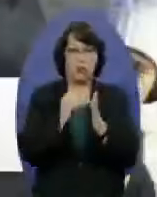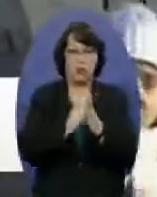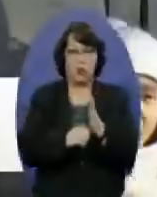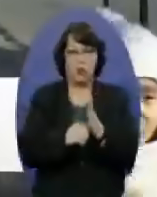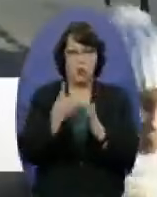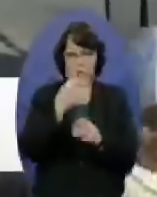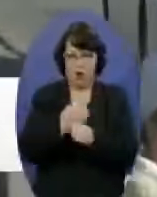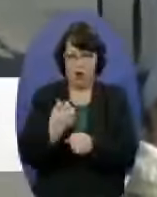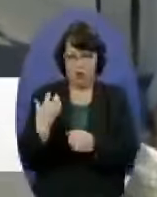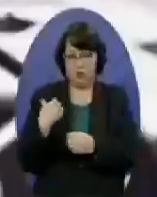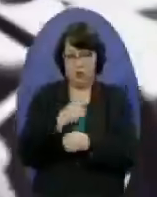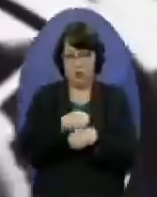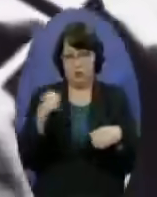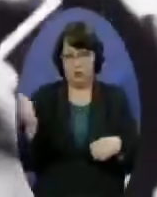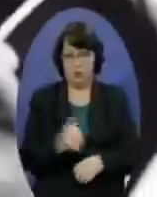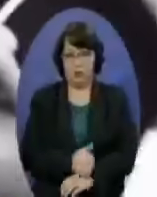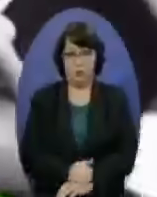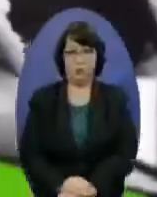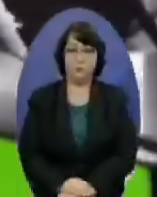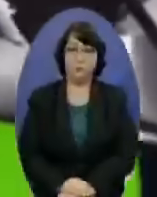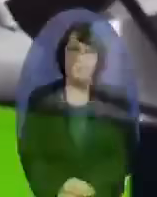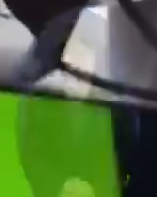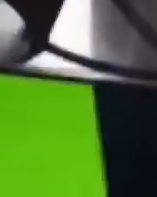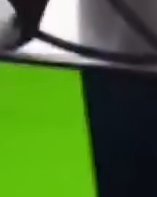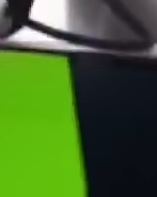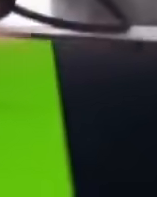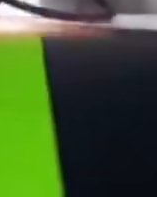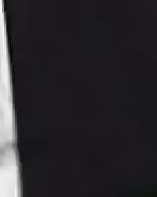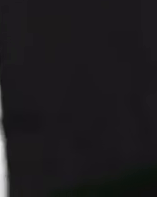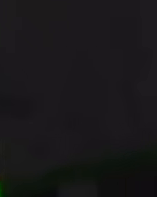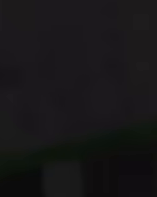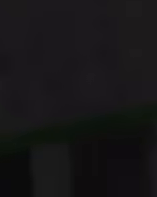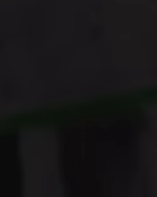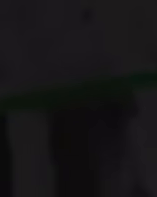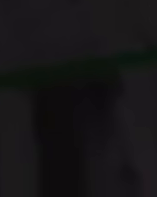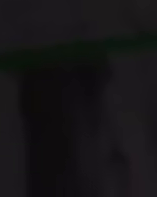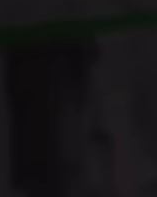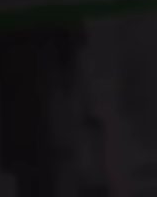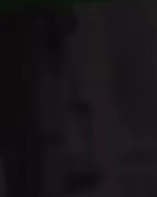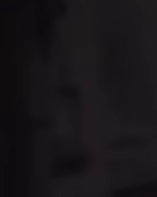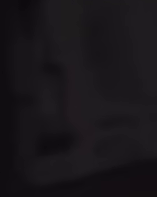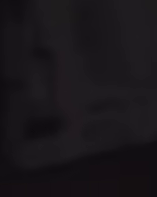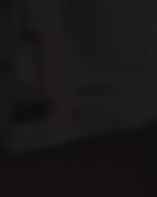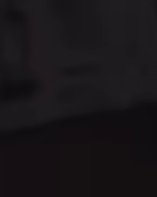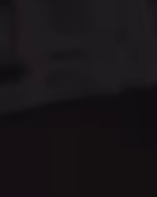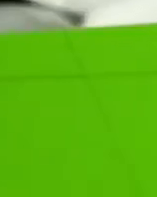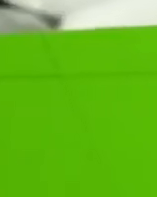хариуцлага.